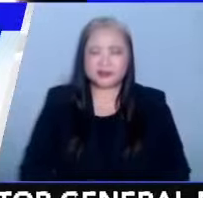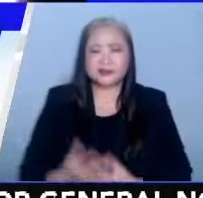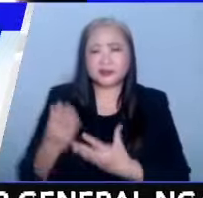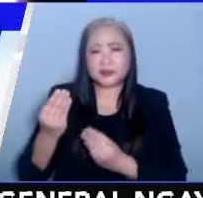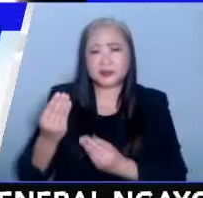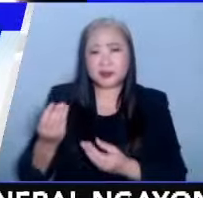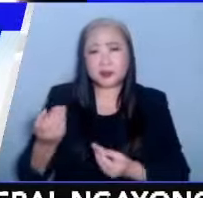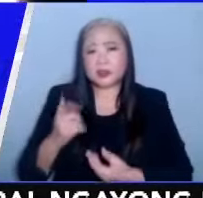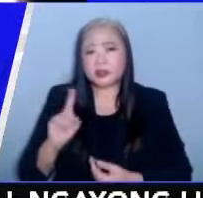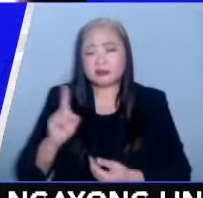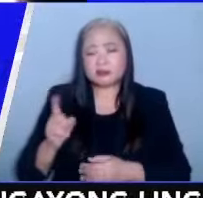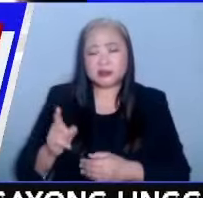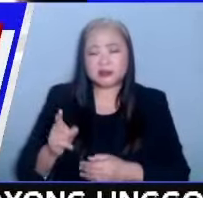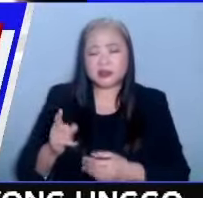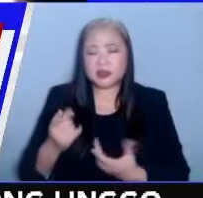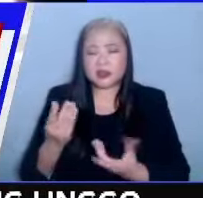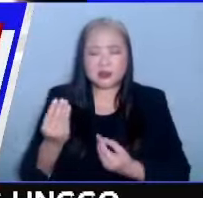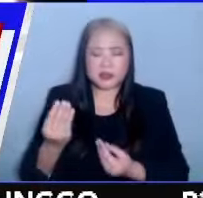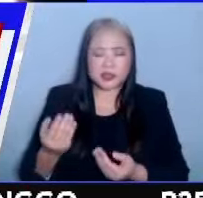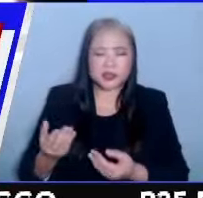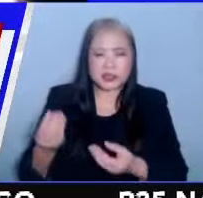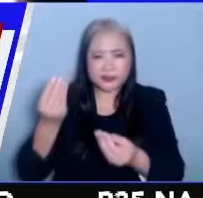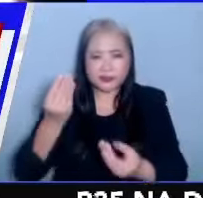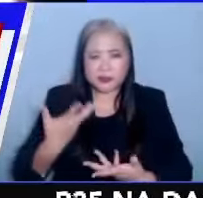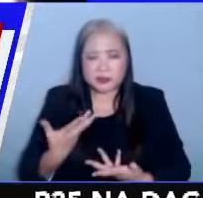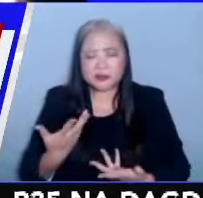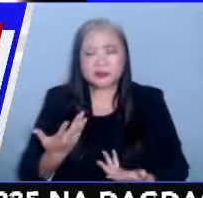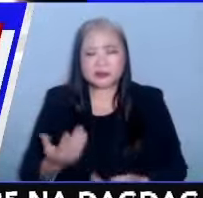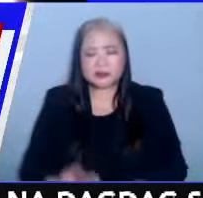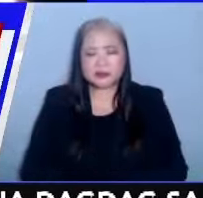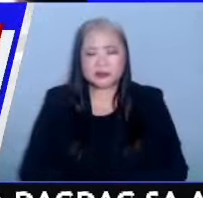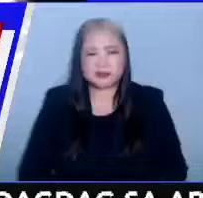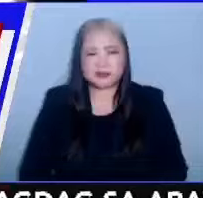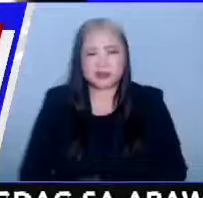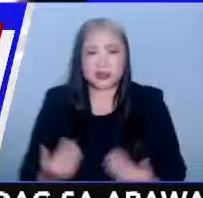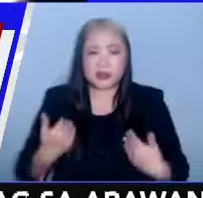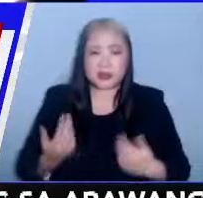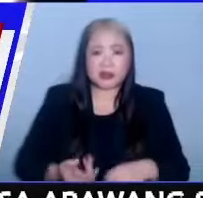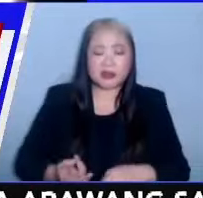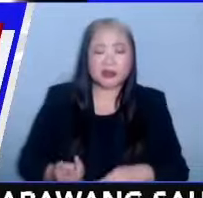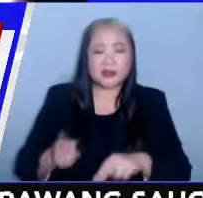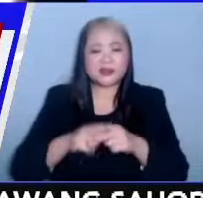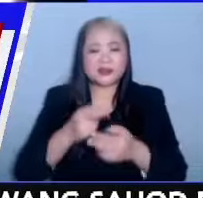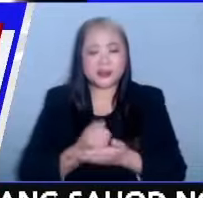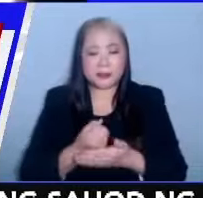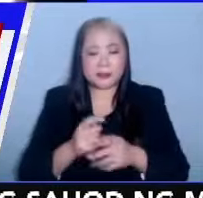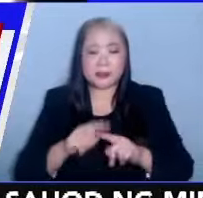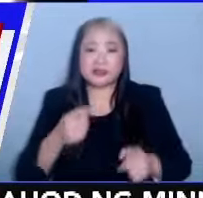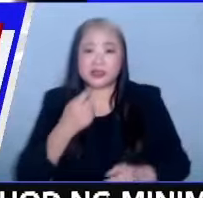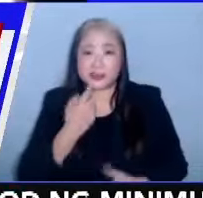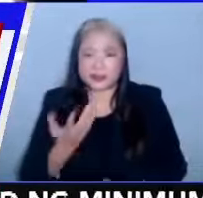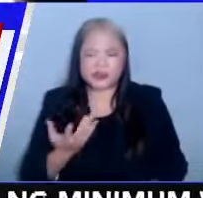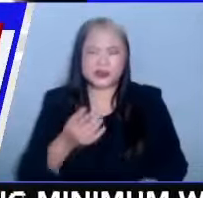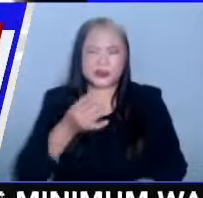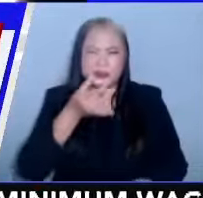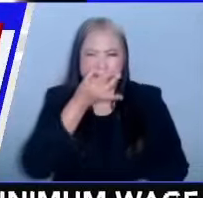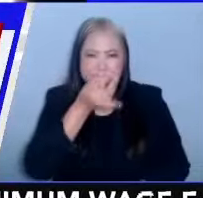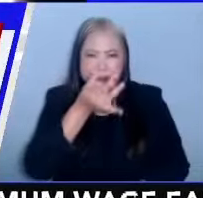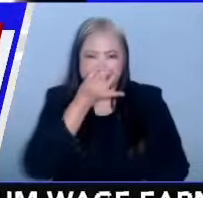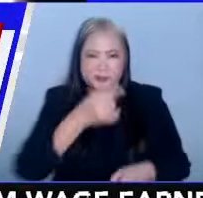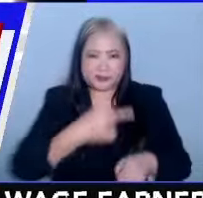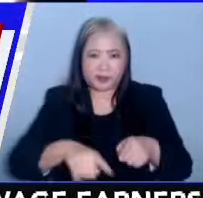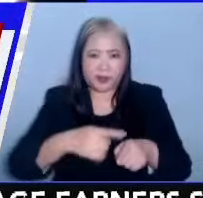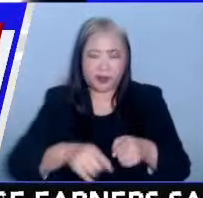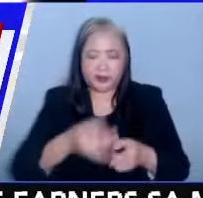dito after na ito nga magkakaroon na ng dagdag sahod Pero sabi niyo nga eh barya-barya lamang ito no Maraming